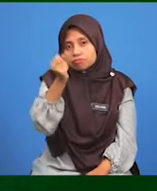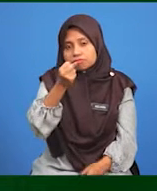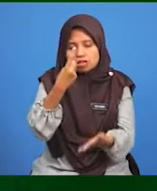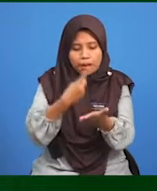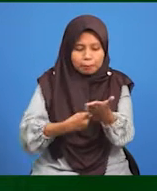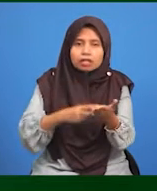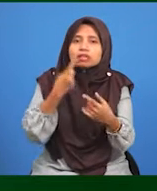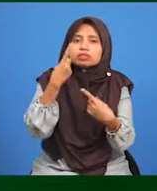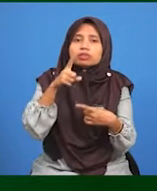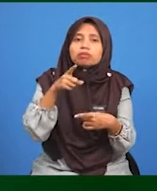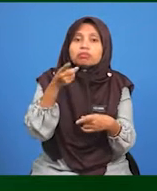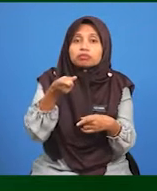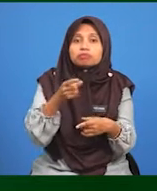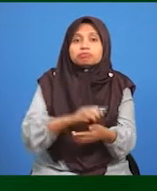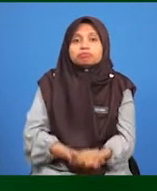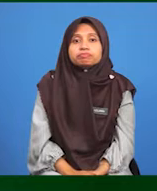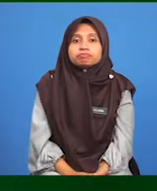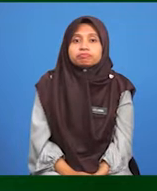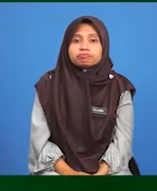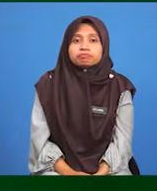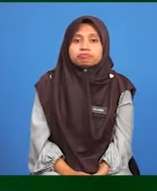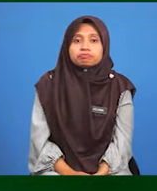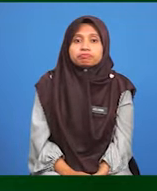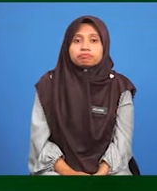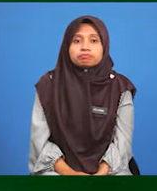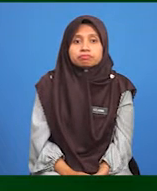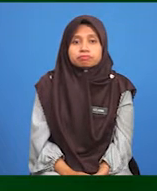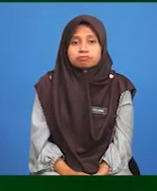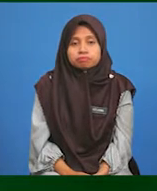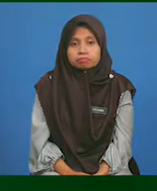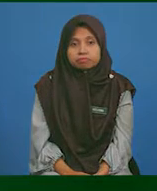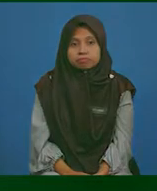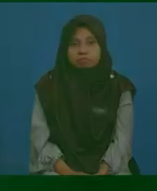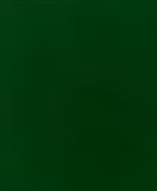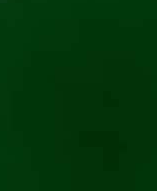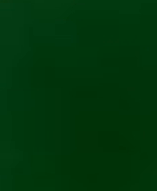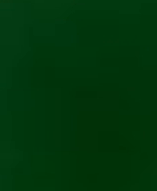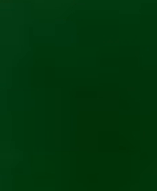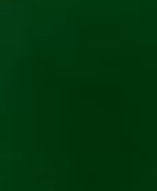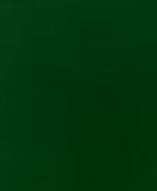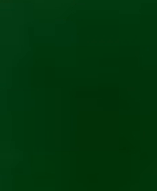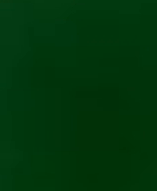Hai Apakah jawaban yang betul bagi soal lain ini pula